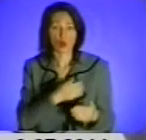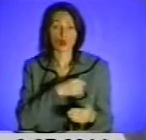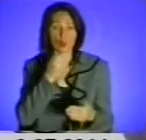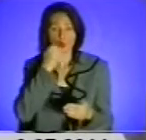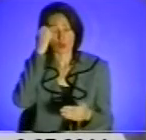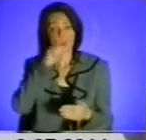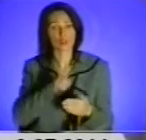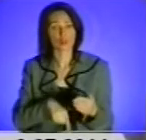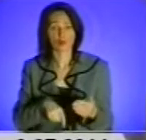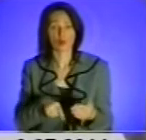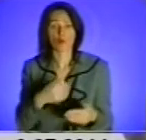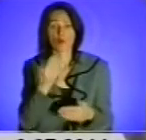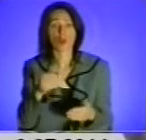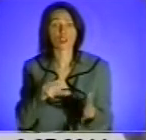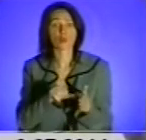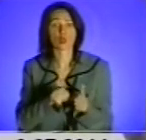ваша